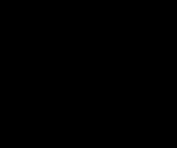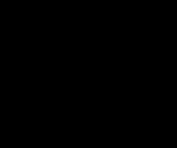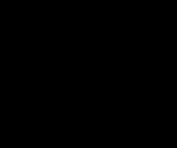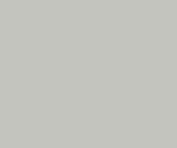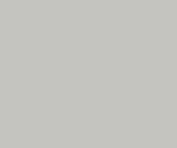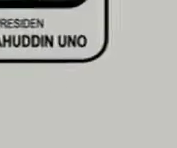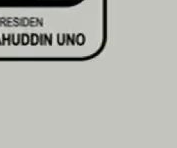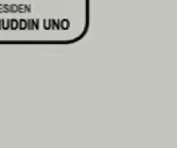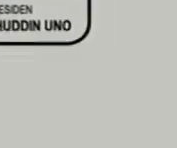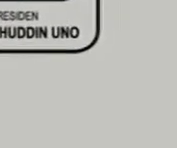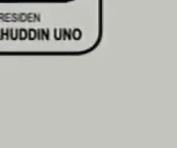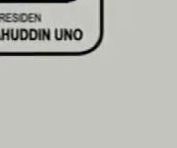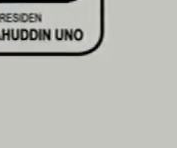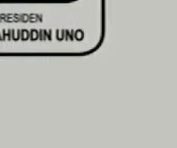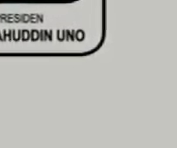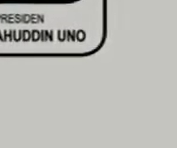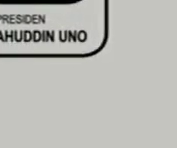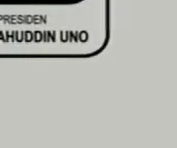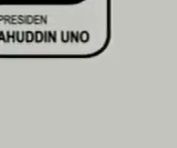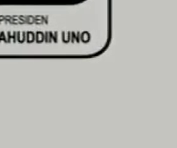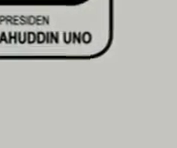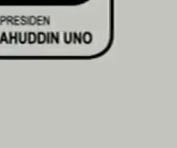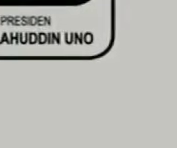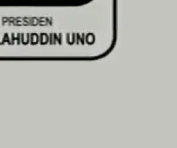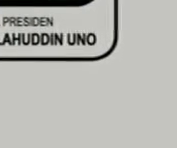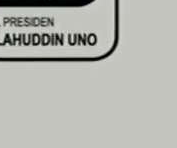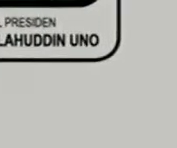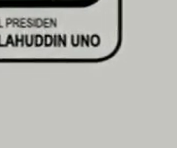calon presiden dan wakil presiden pemilu 2019.